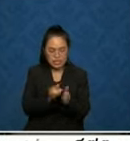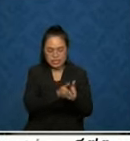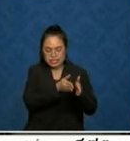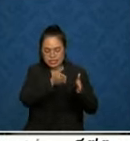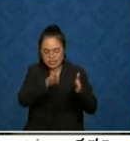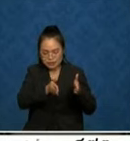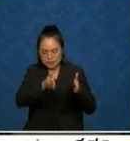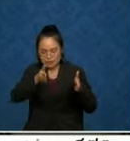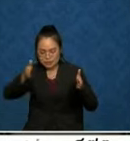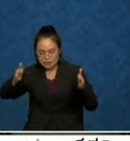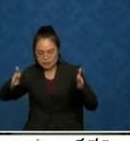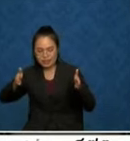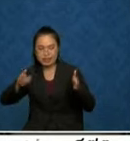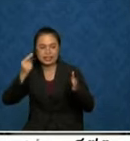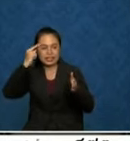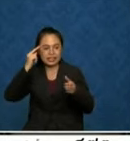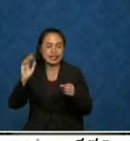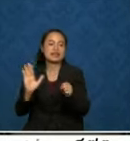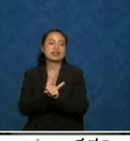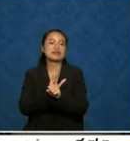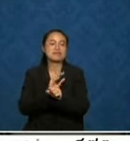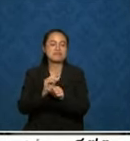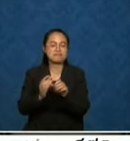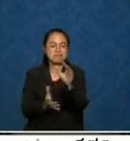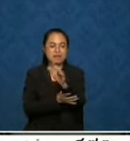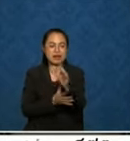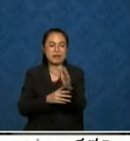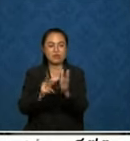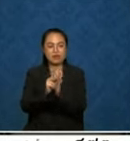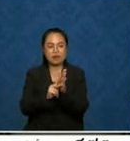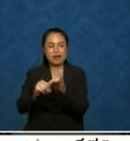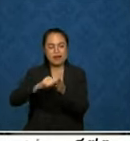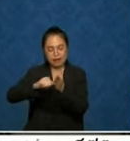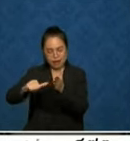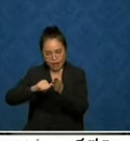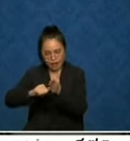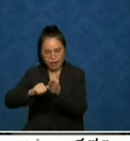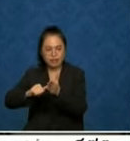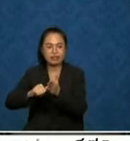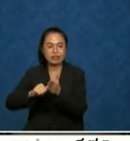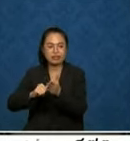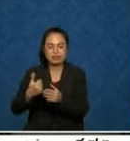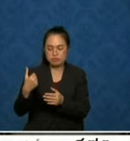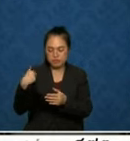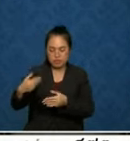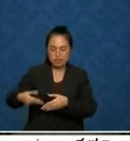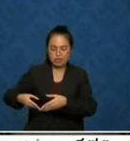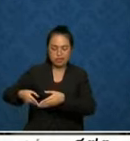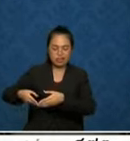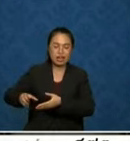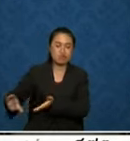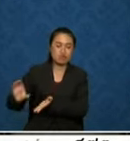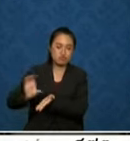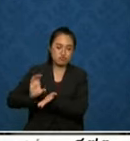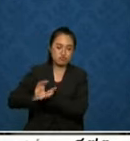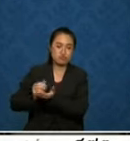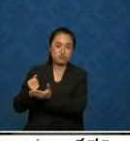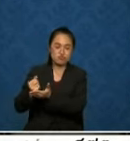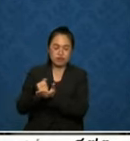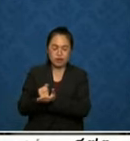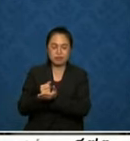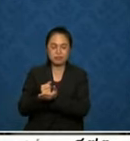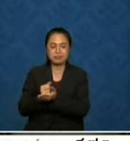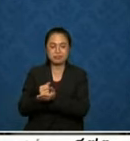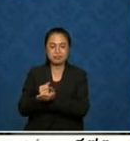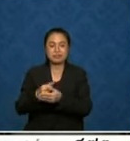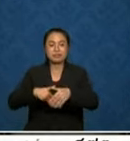ระยะยาวบังคับใช้กฎหมายให้ครอบคลุมแก้ไขกฎหมายให้รัดกุมแล้วมีการตั้งกองทุนเพื่อลดความเสียหายให้ประชาชนแล้ว